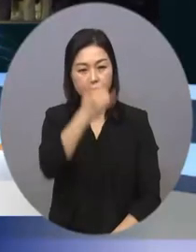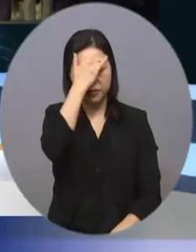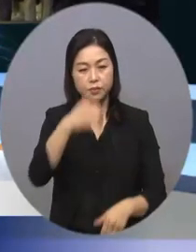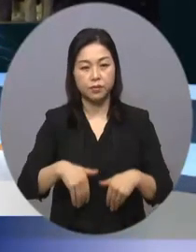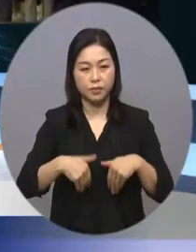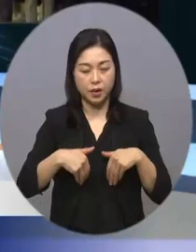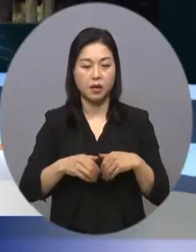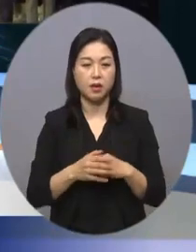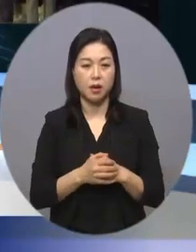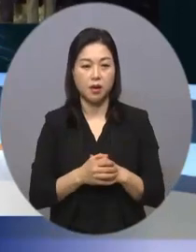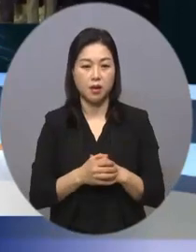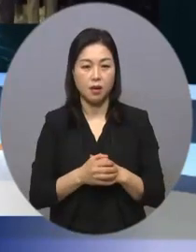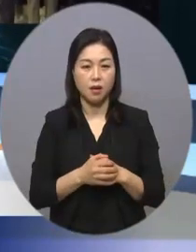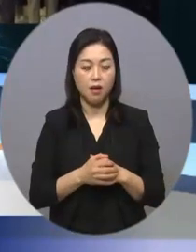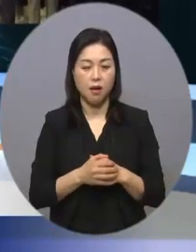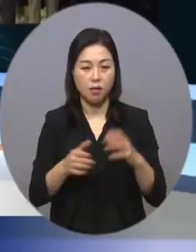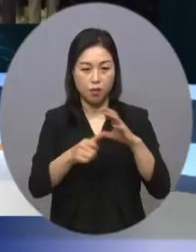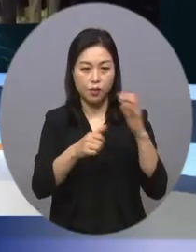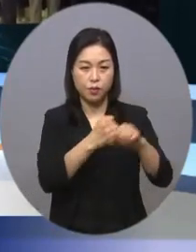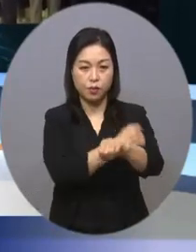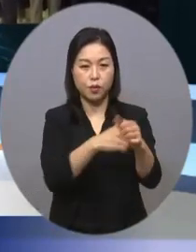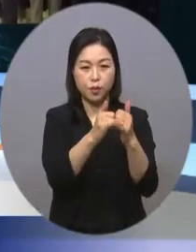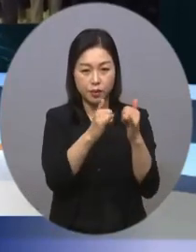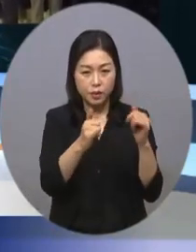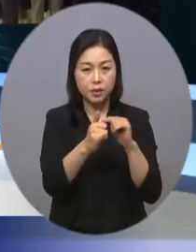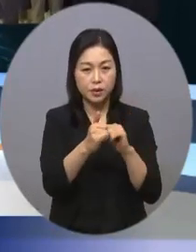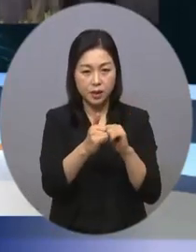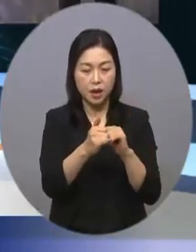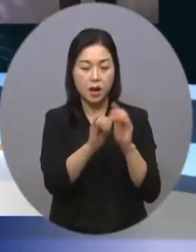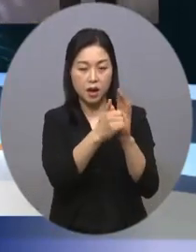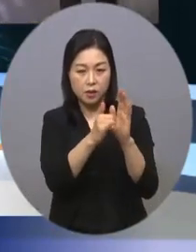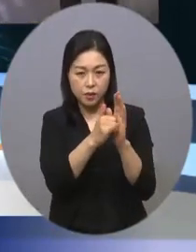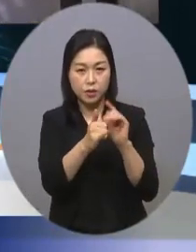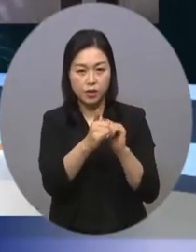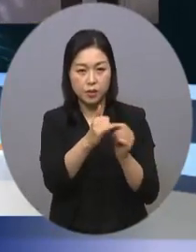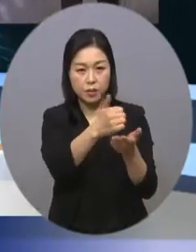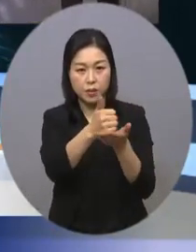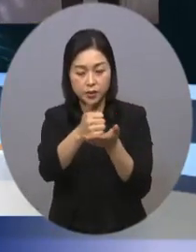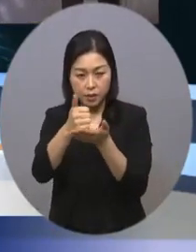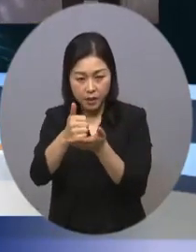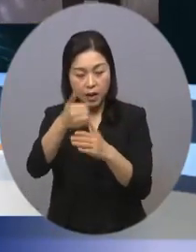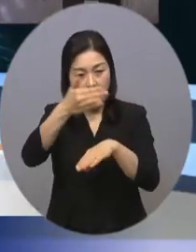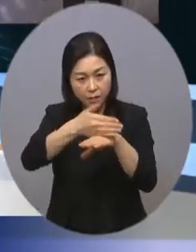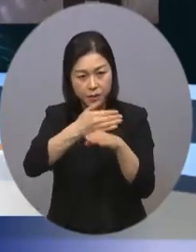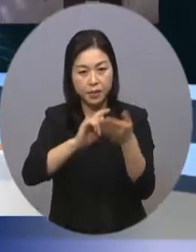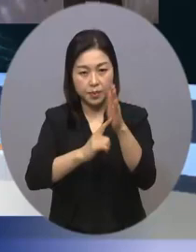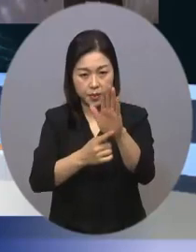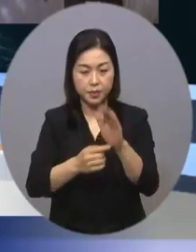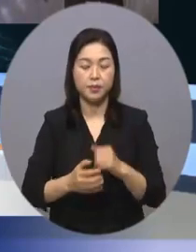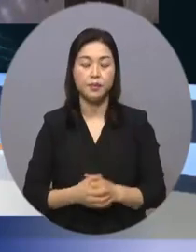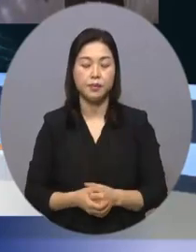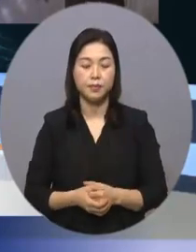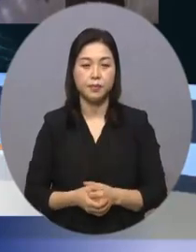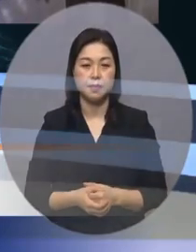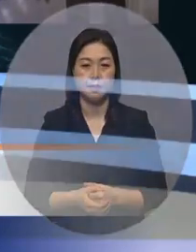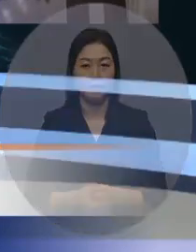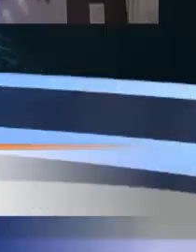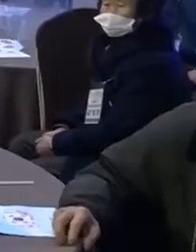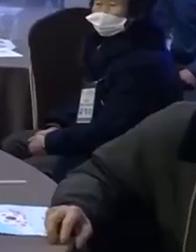충청남도가 독립유공자와 유가족을 초청해 감사를 전하는 자리를 마련했습니다. 보도에 노혜림 기자입니다.